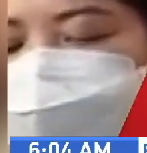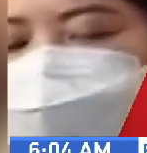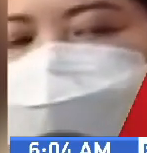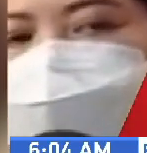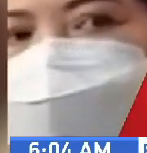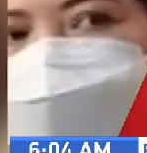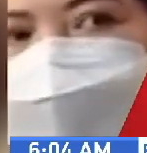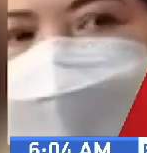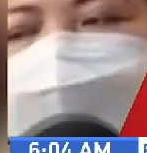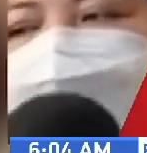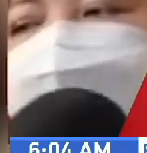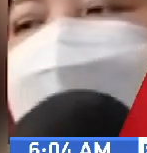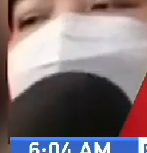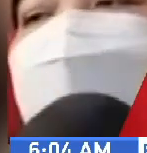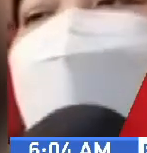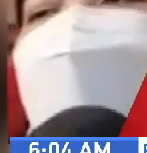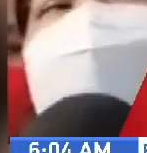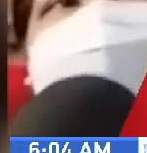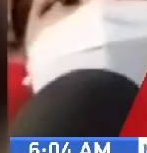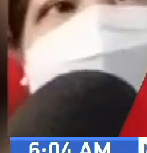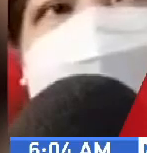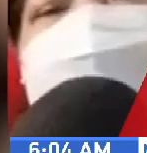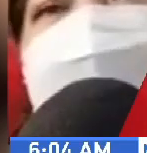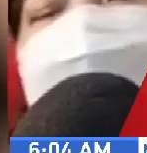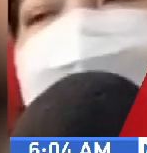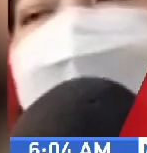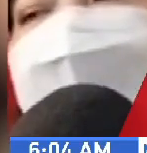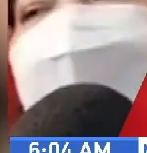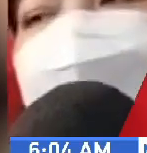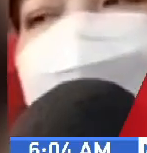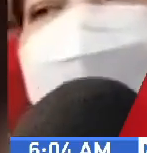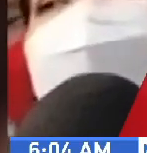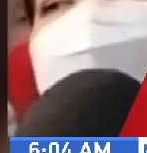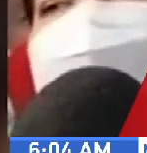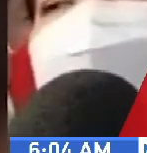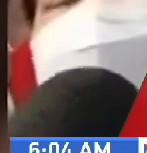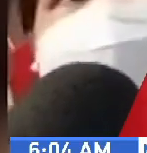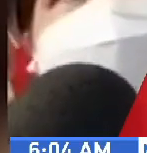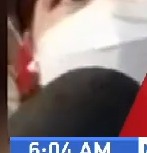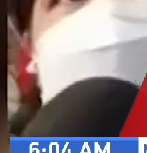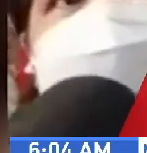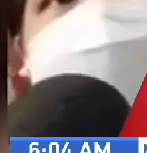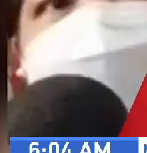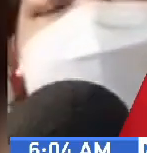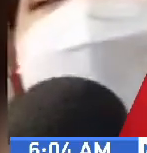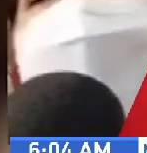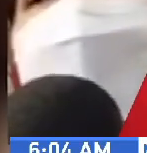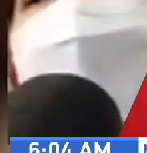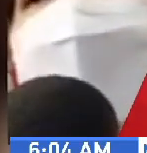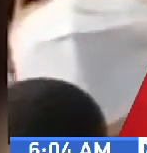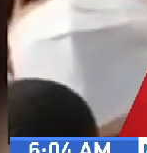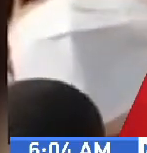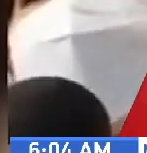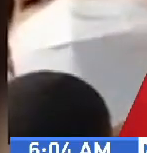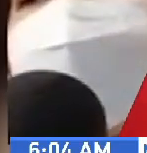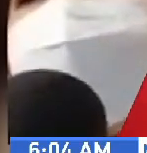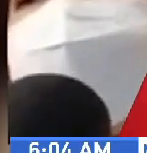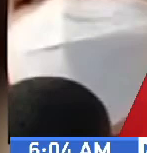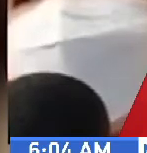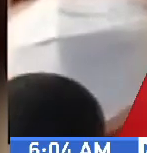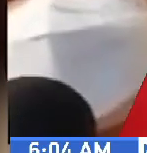as valuable a expression of trust as can be had by